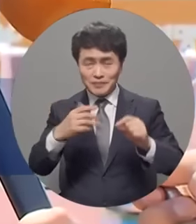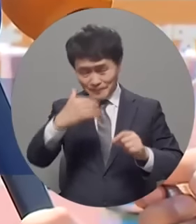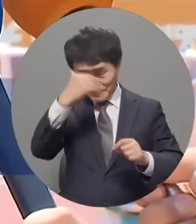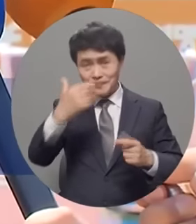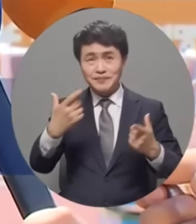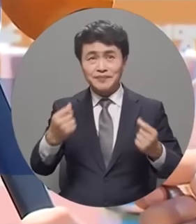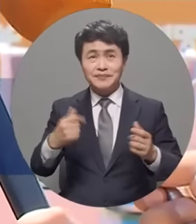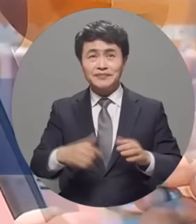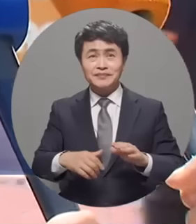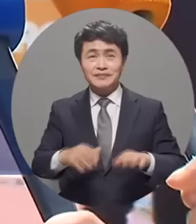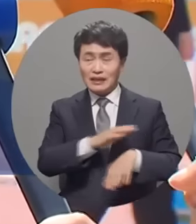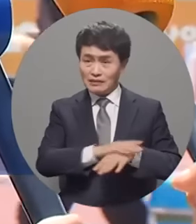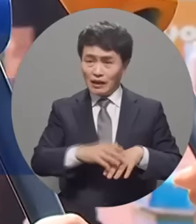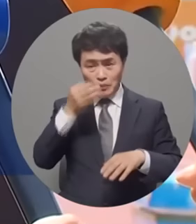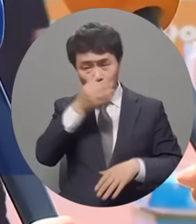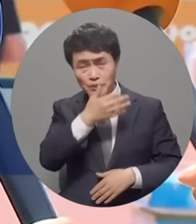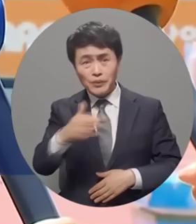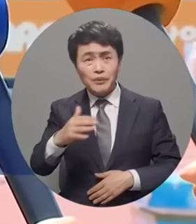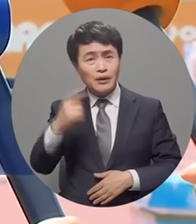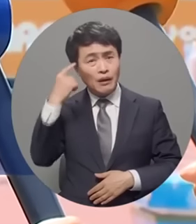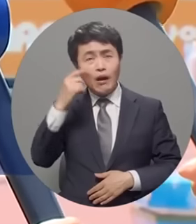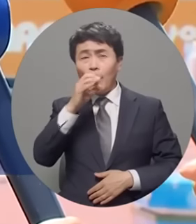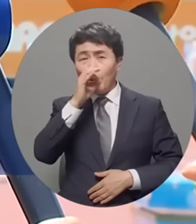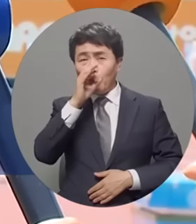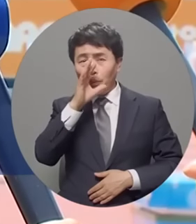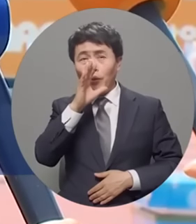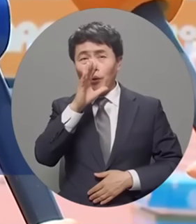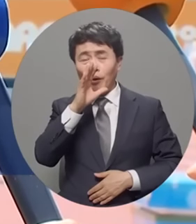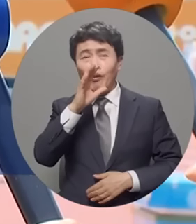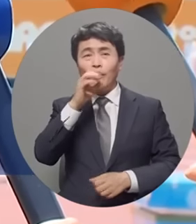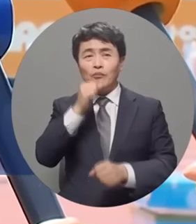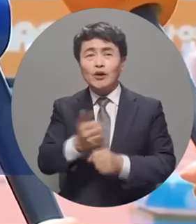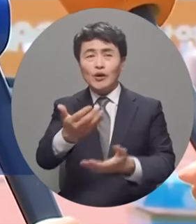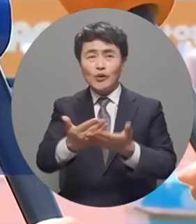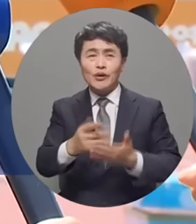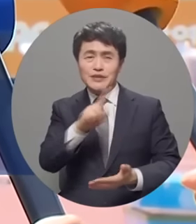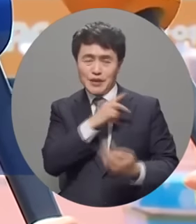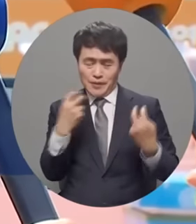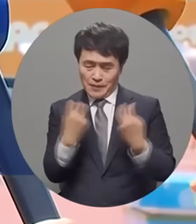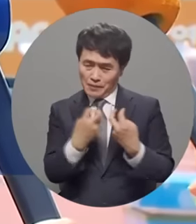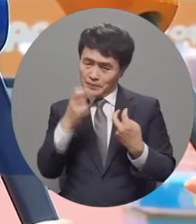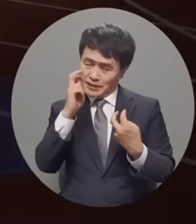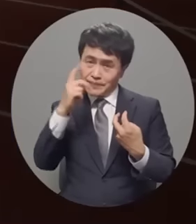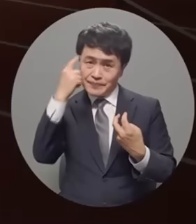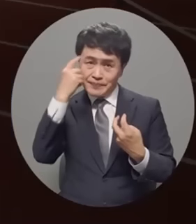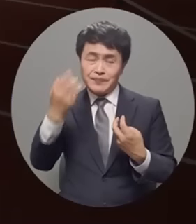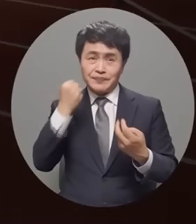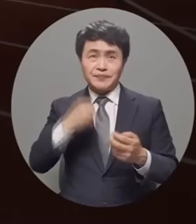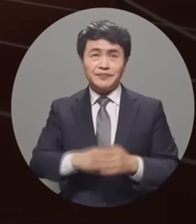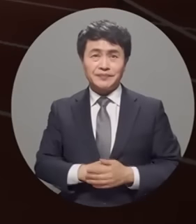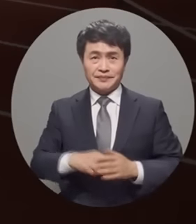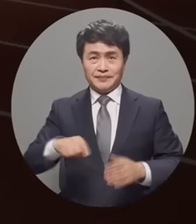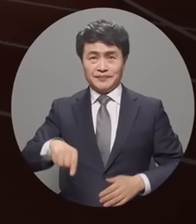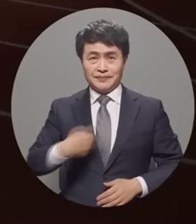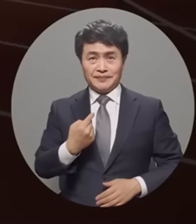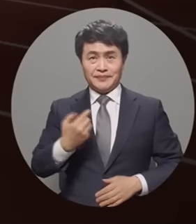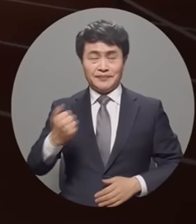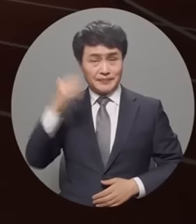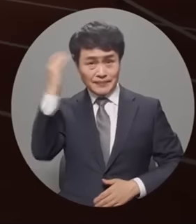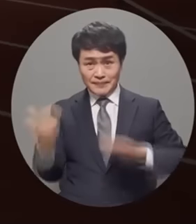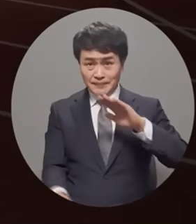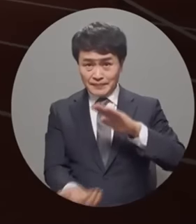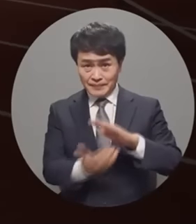딱히 잘 볼 사람도 없고. 생각이 없게 만들어주는 최고의 방법이지 않나라고 생각해요. 자신이 보유한 한국 기록은